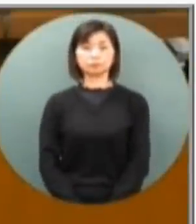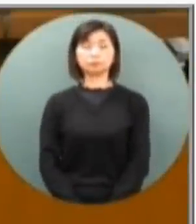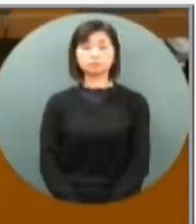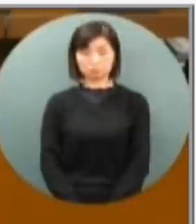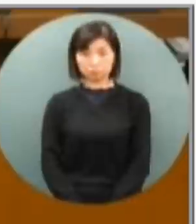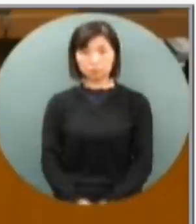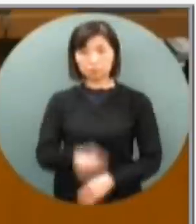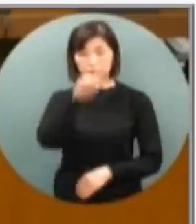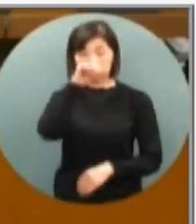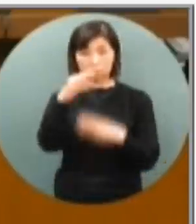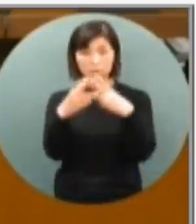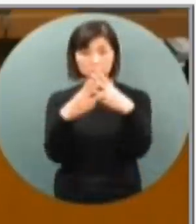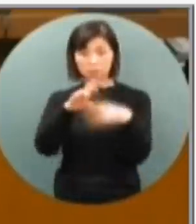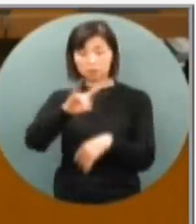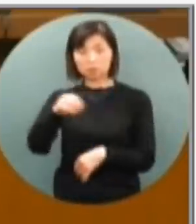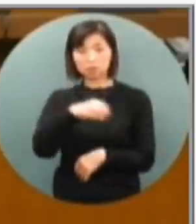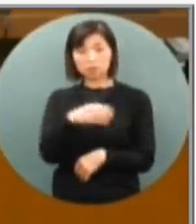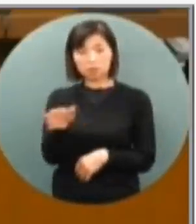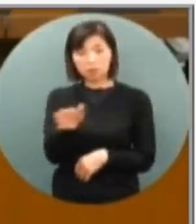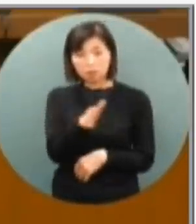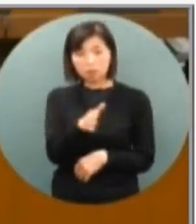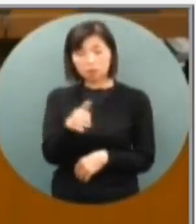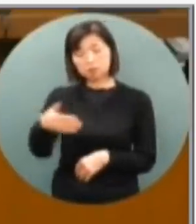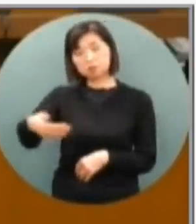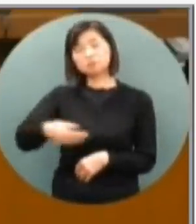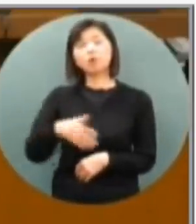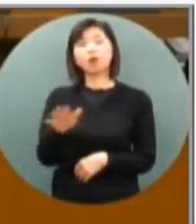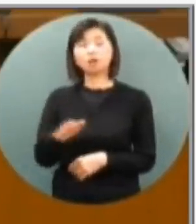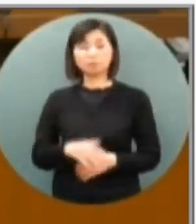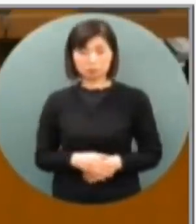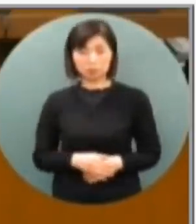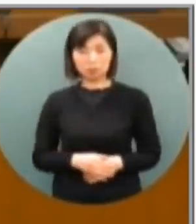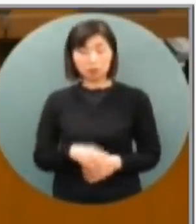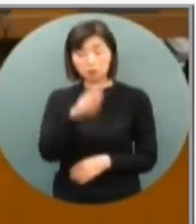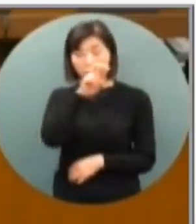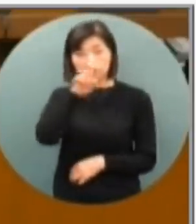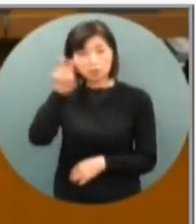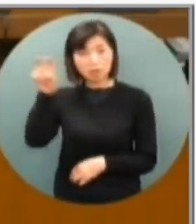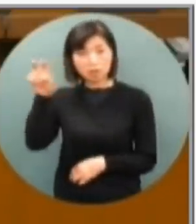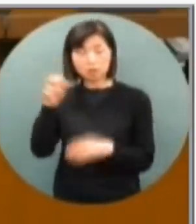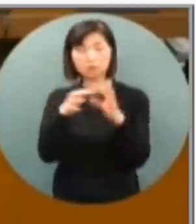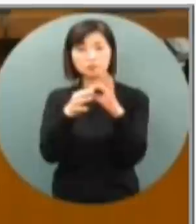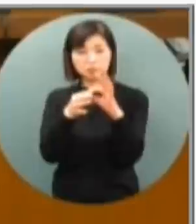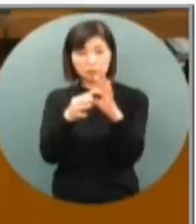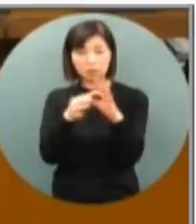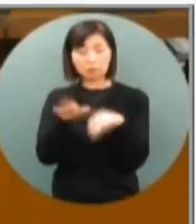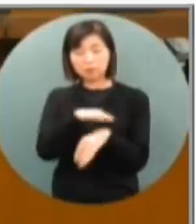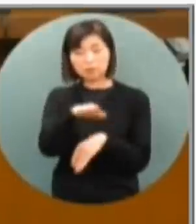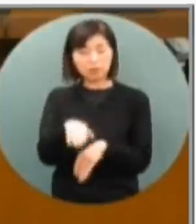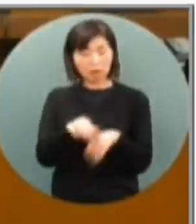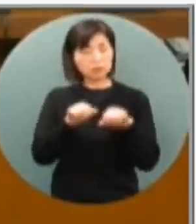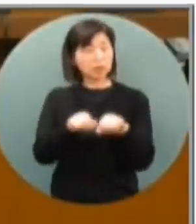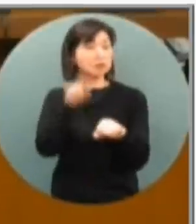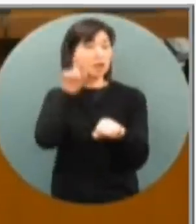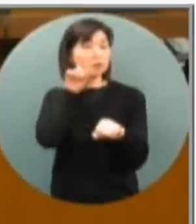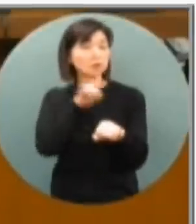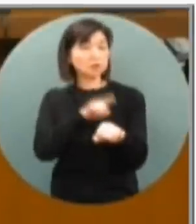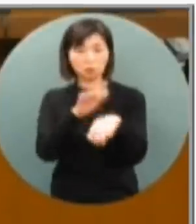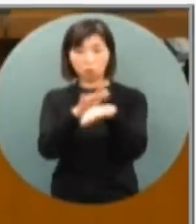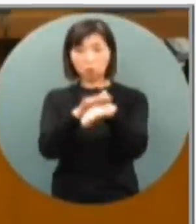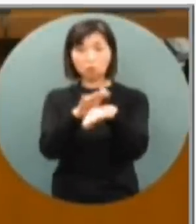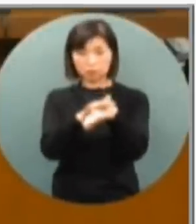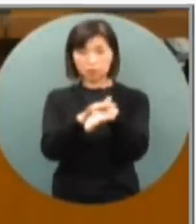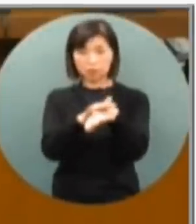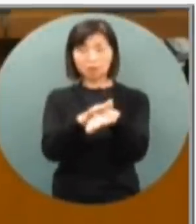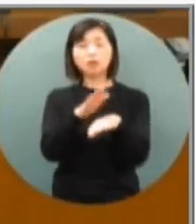吉田県議から重ねてのお尋ねがございました。モニタリングにつきましては、みんながやりやすい方法で、しかも、実